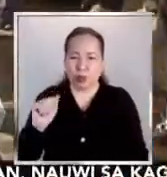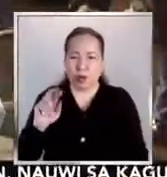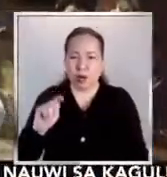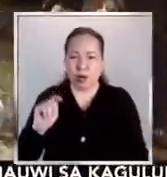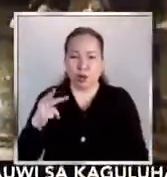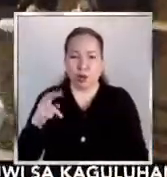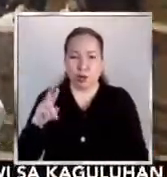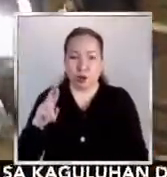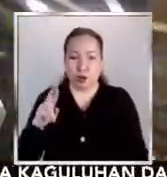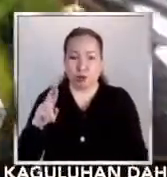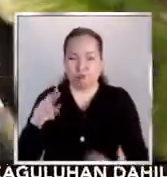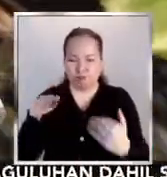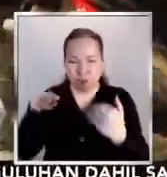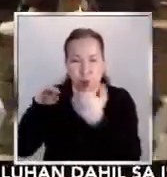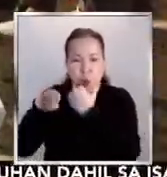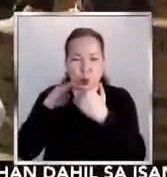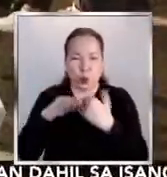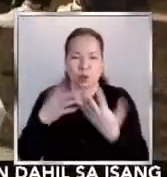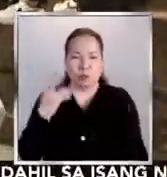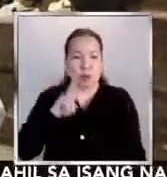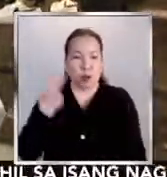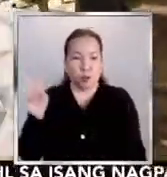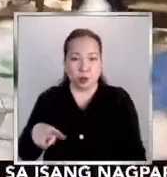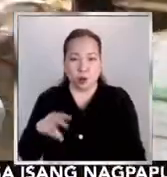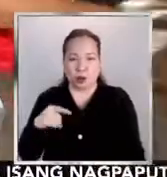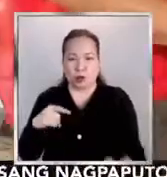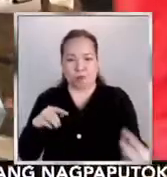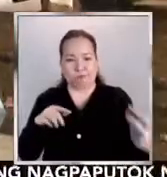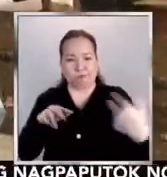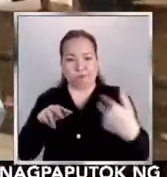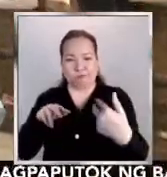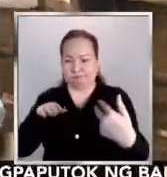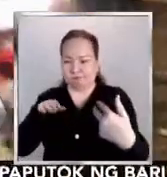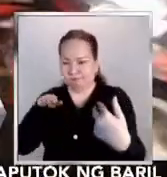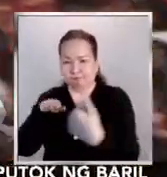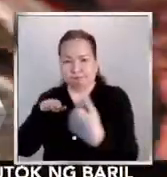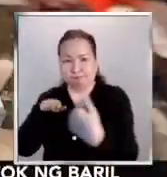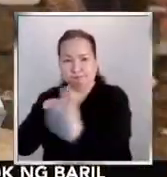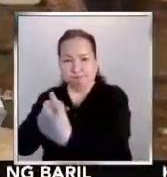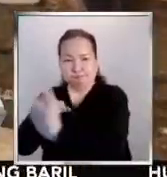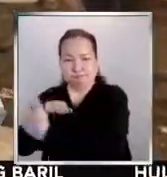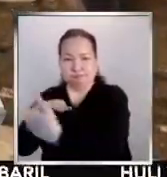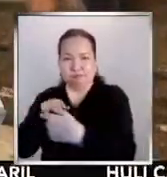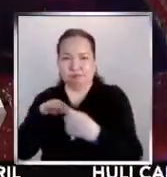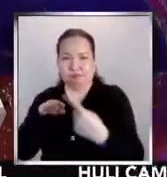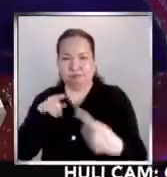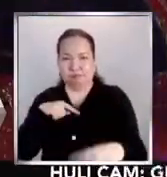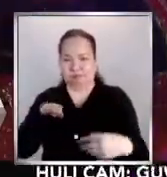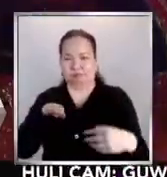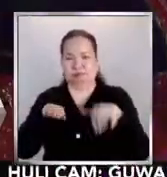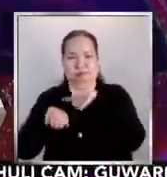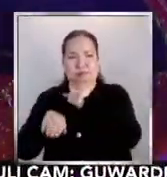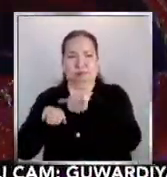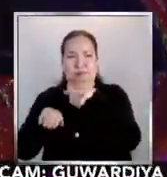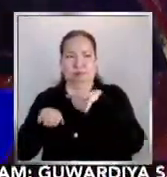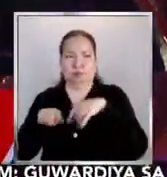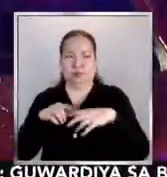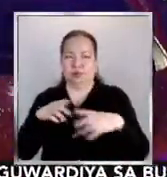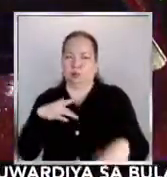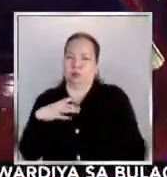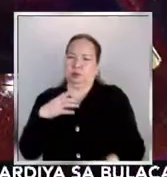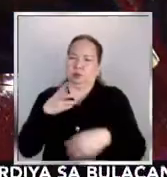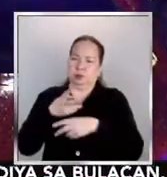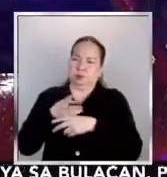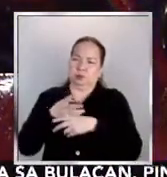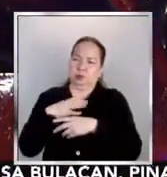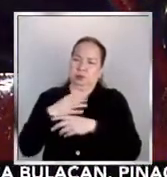Nung naharang na siya ng tropa natin dito, hindi pa siya agad-agad bumaba. So we size up the situation. Then